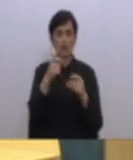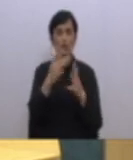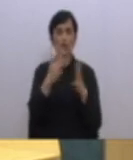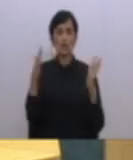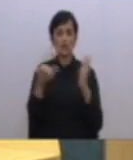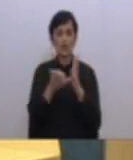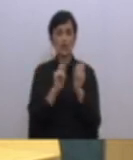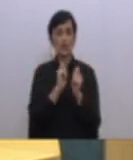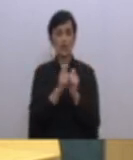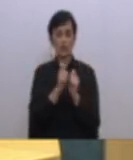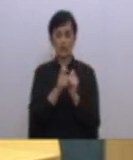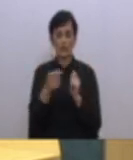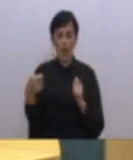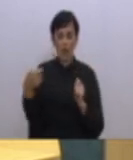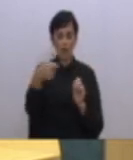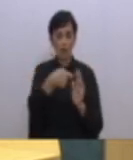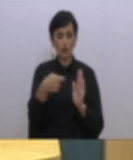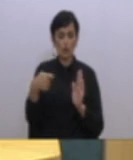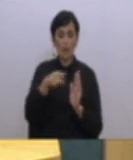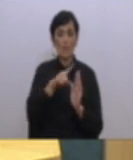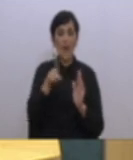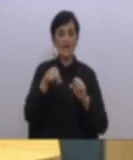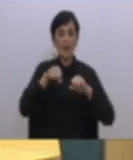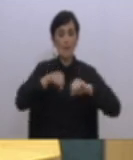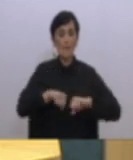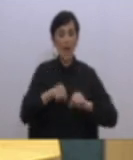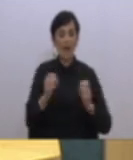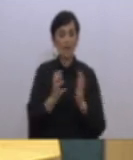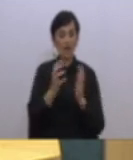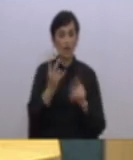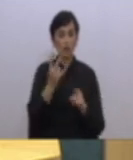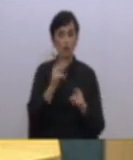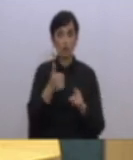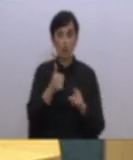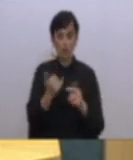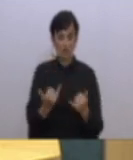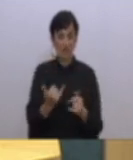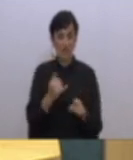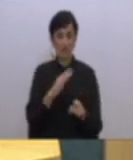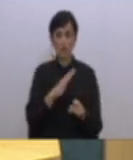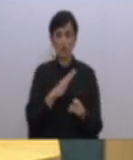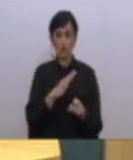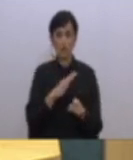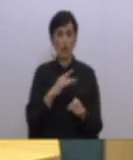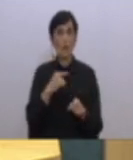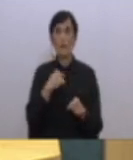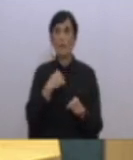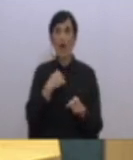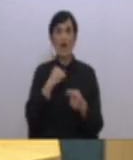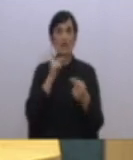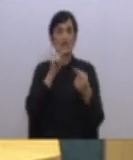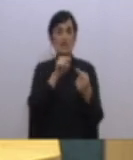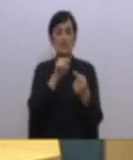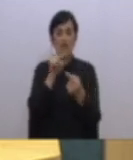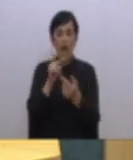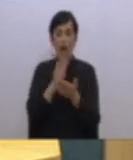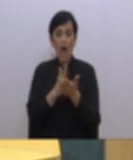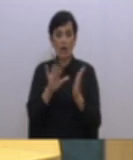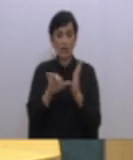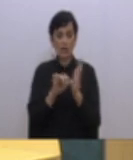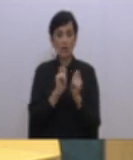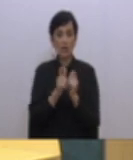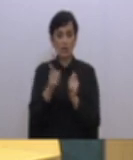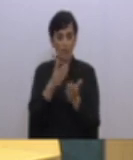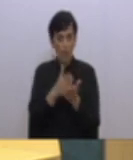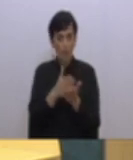bi. Mă gără mandă unul șeivine și unul bergete. Dar aici se rugurți de sigur. Mă dat cum să ținam de goară pe iarna, o să arse buri investoris. Să le